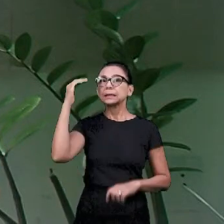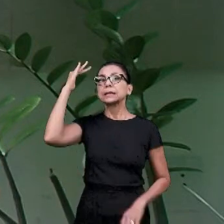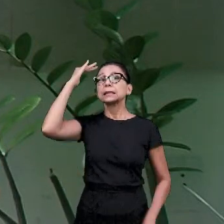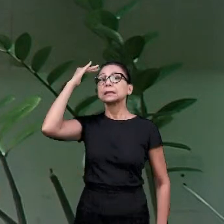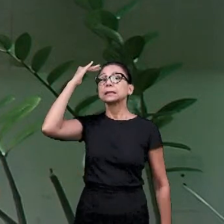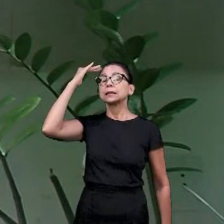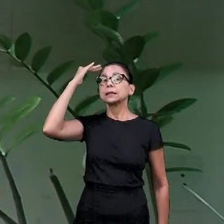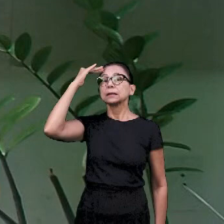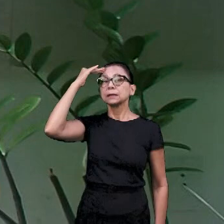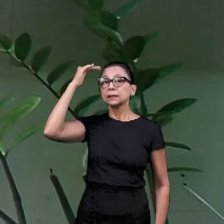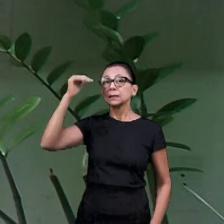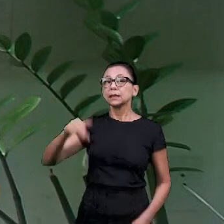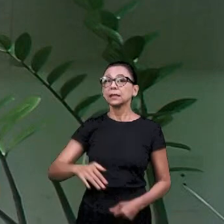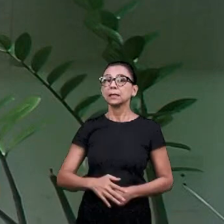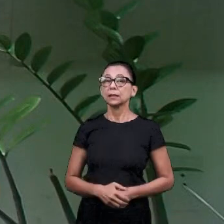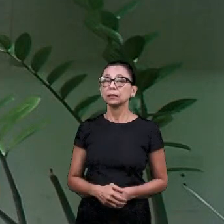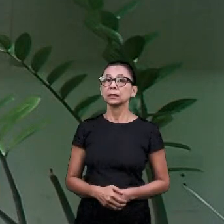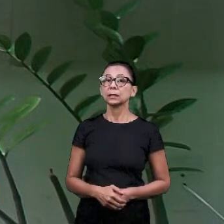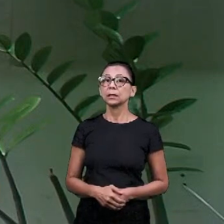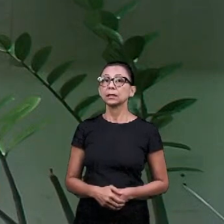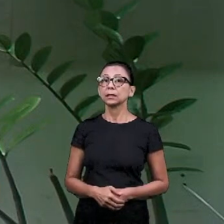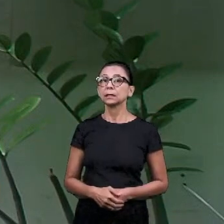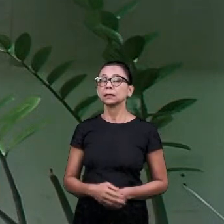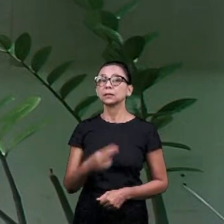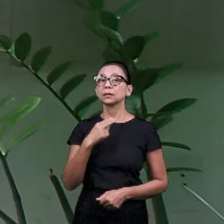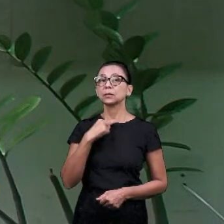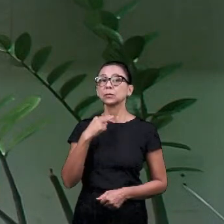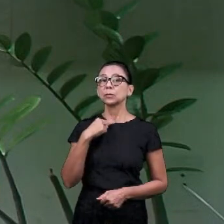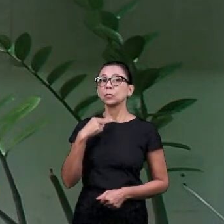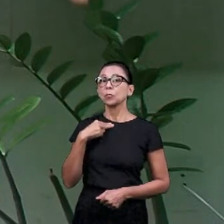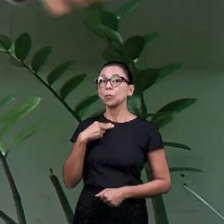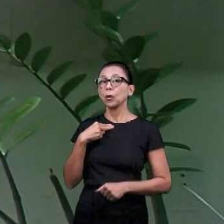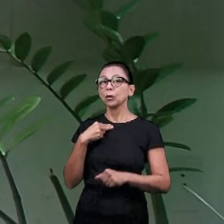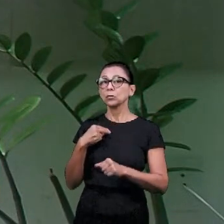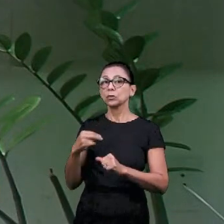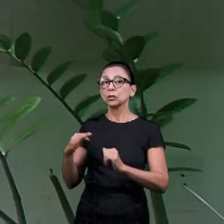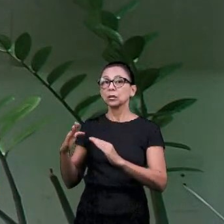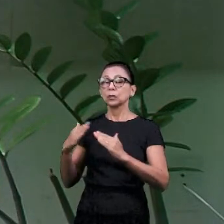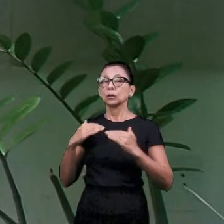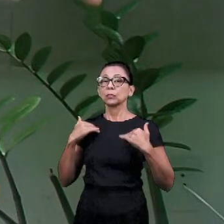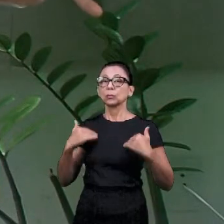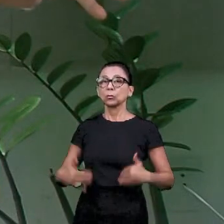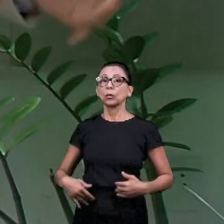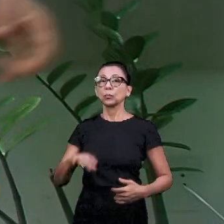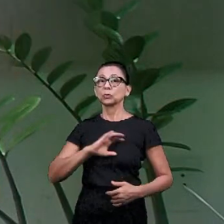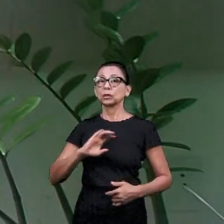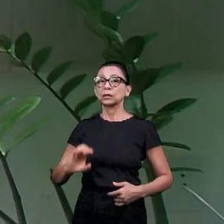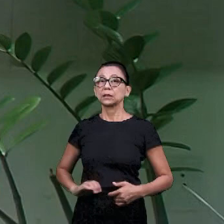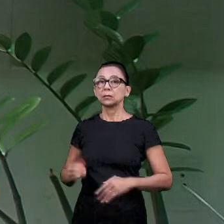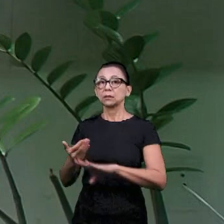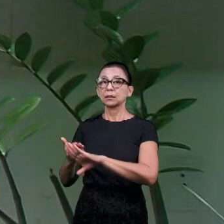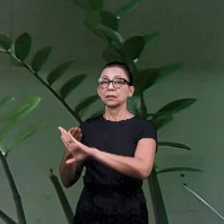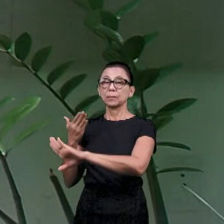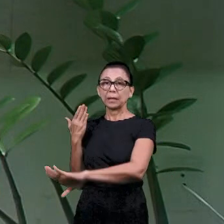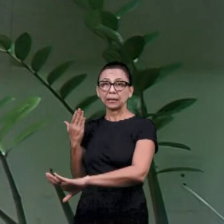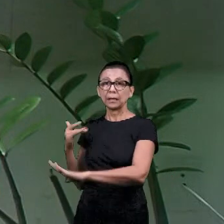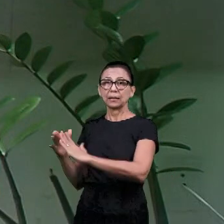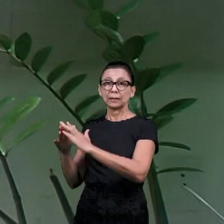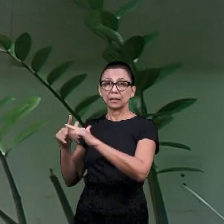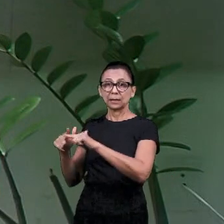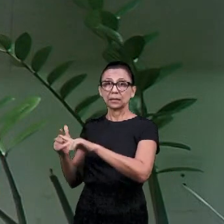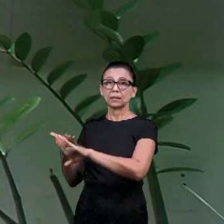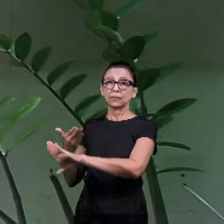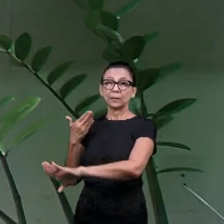doit être à disposition. Il ne peut pas rejeter le corps. Quand il rejette le corps, c'est parce qu'il est devenu